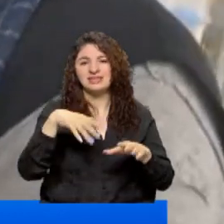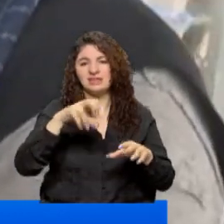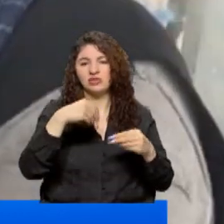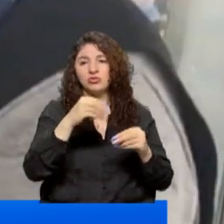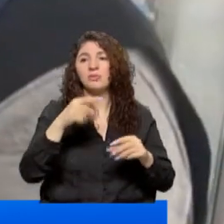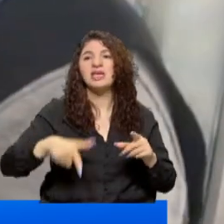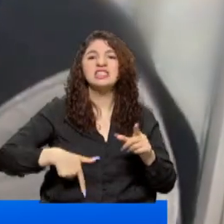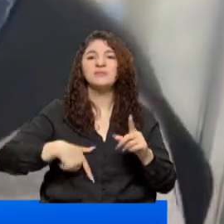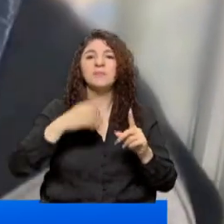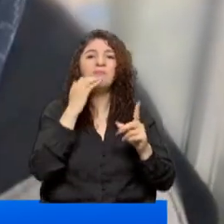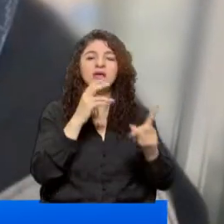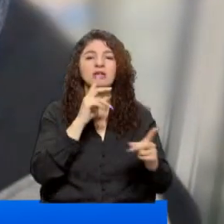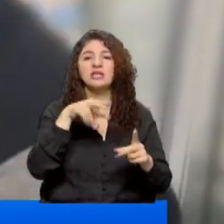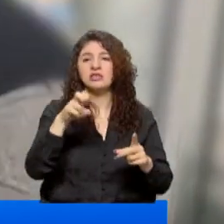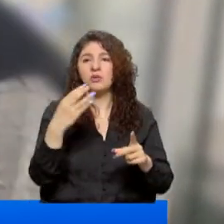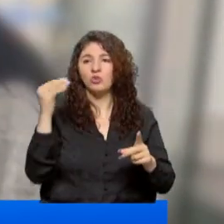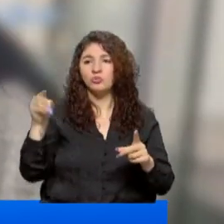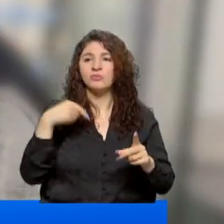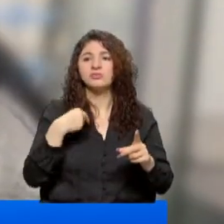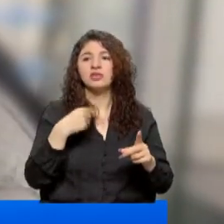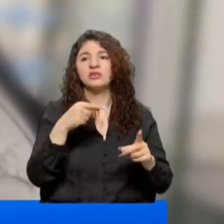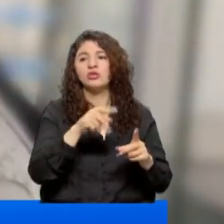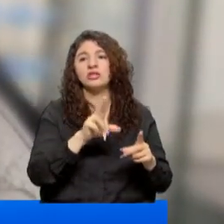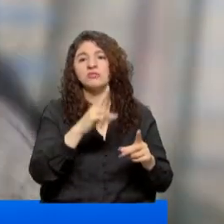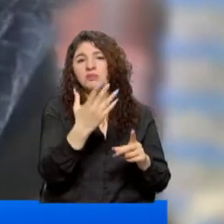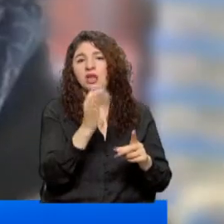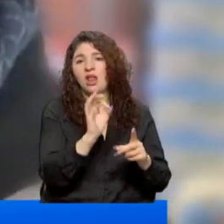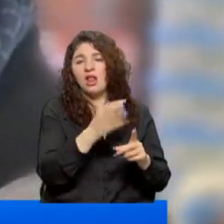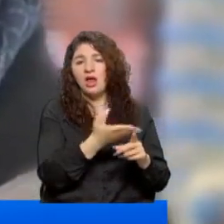bu İzmir tulumu 85 lira koymuşlar sadece